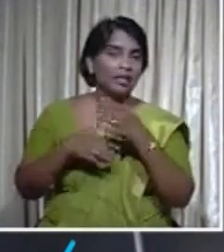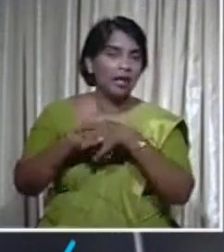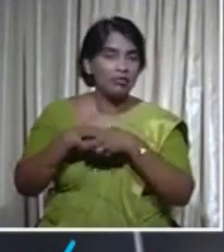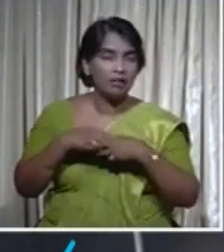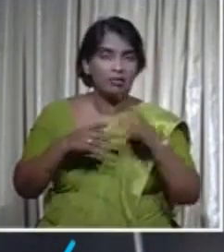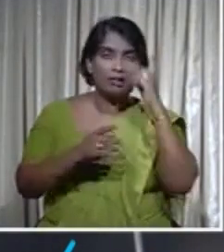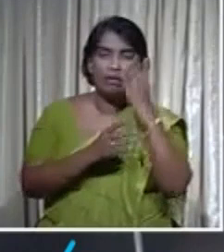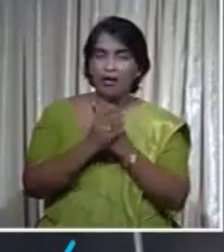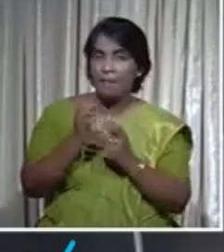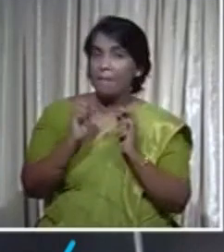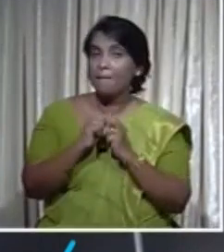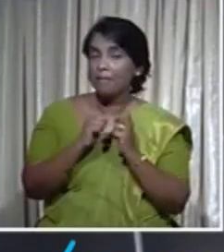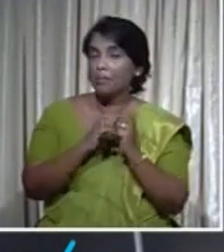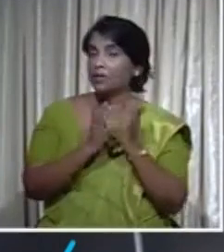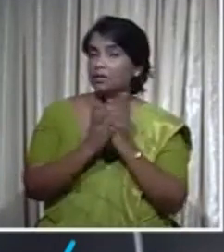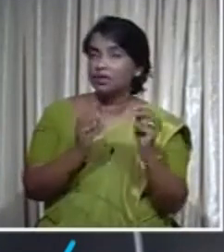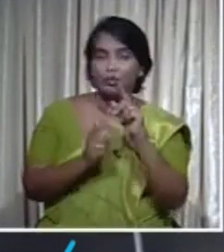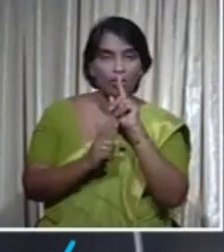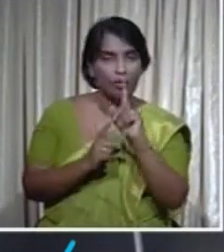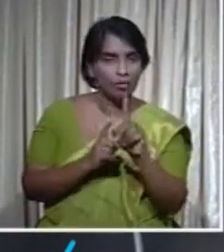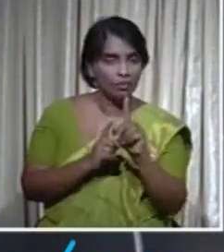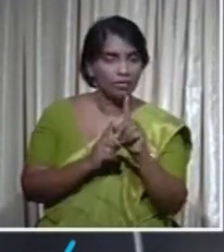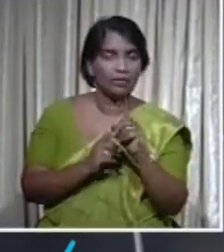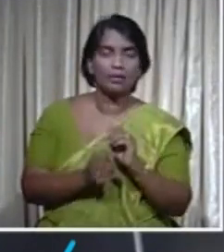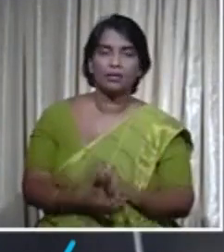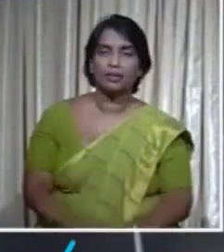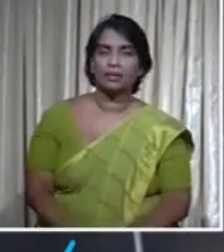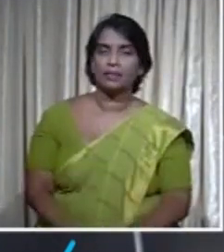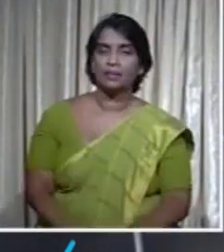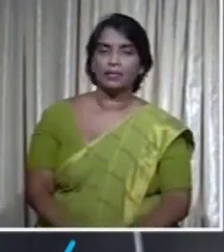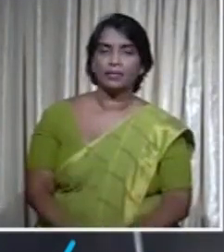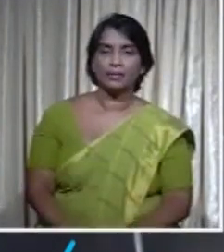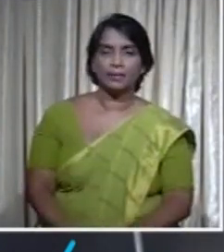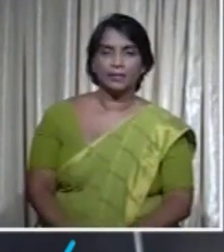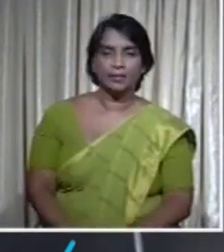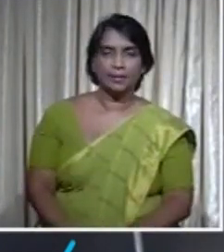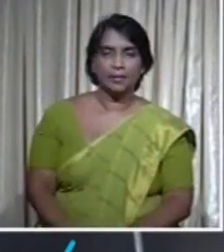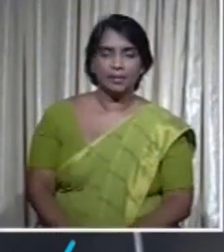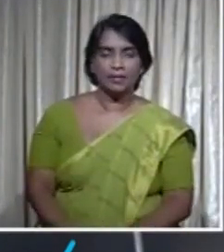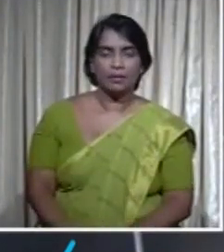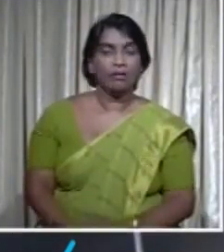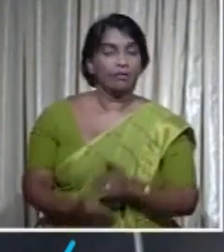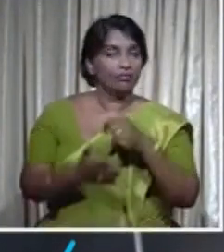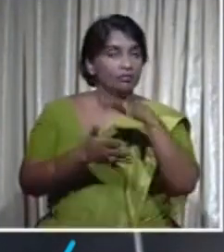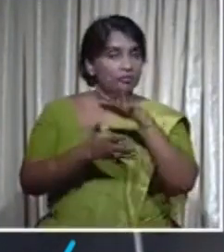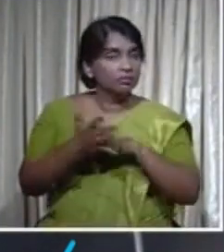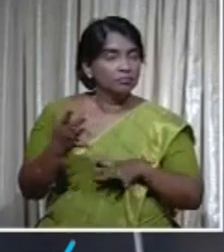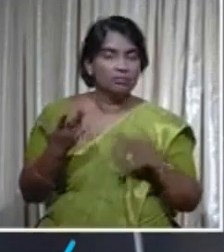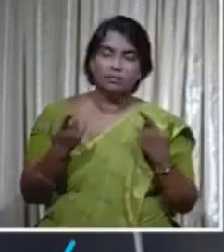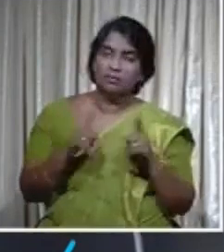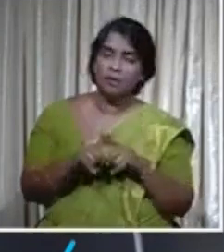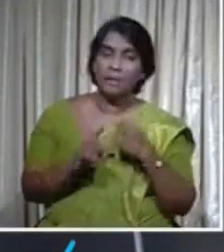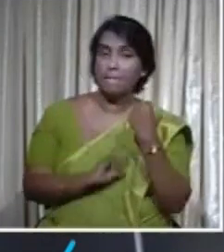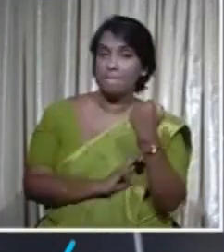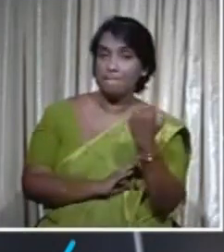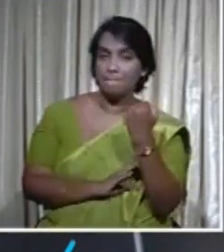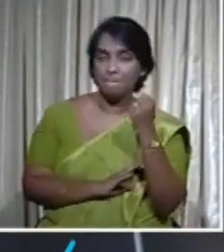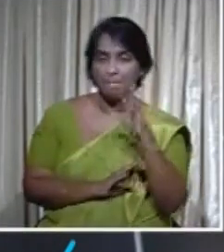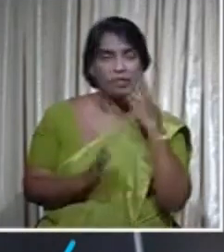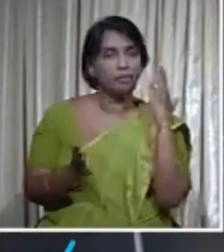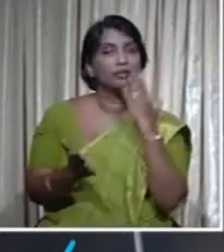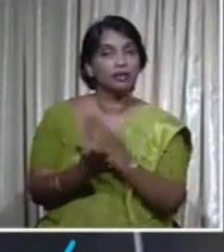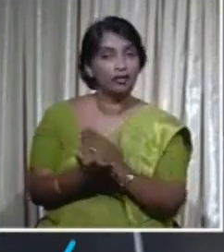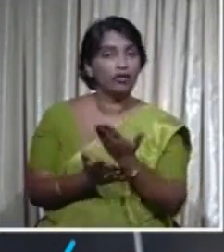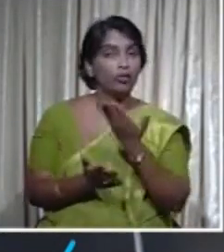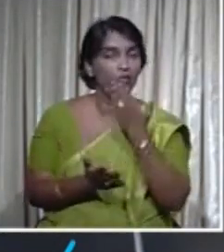ஒரு எழுத்தின் ஊடாக ஒரு அதிகாரங்களை கொடுப்பதன் ஊடாக முடிவடைந்து விடும் என்று நீங்கள் நினைக்கக்கூடாது உங்களுடைய அதாவது